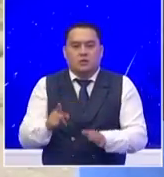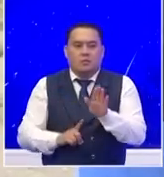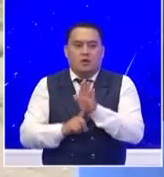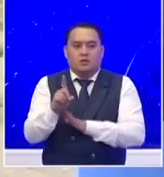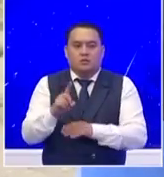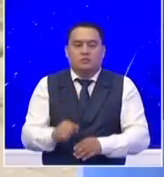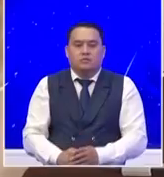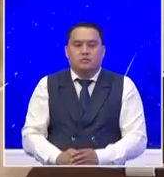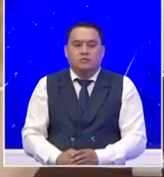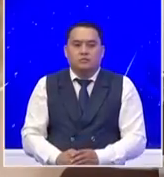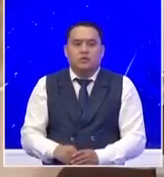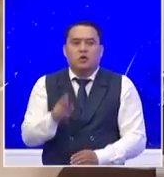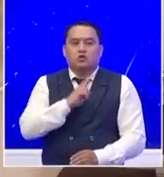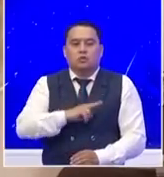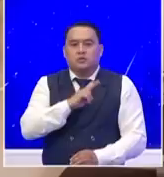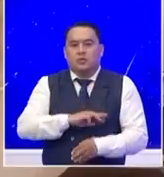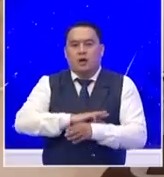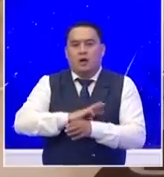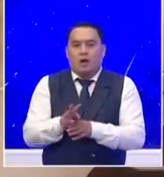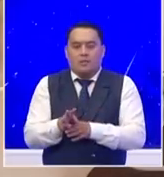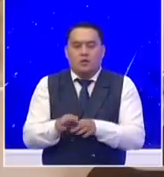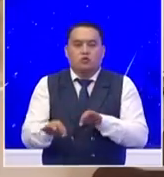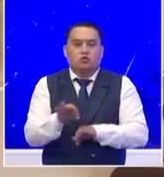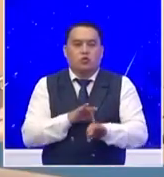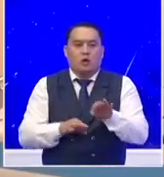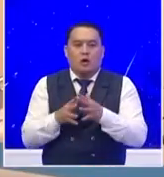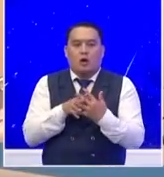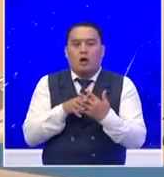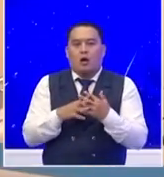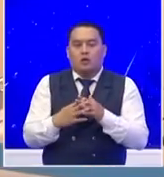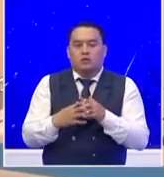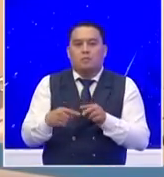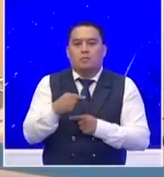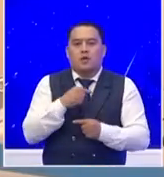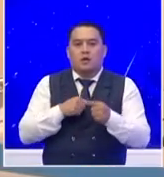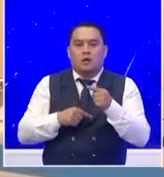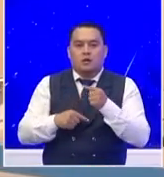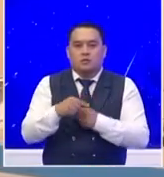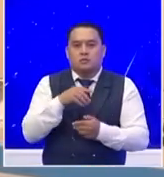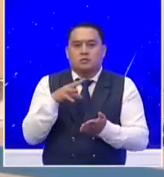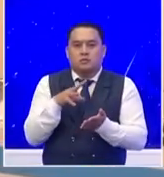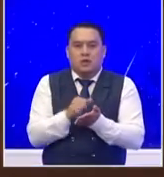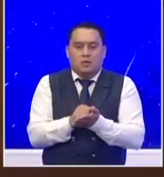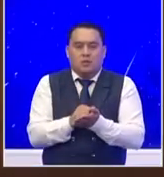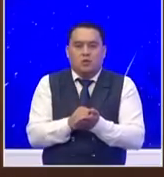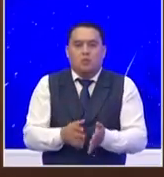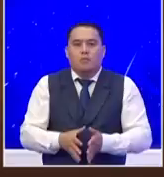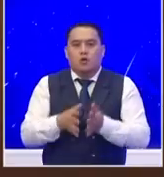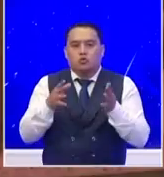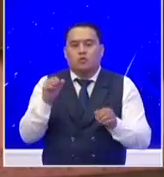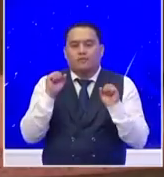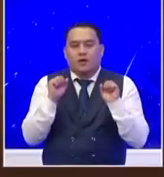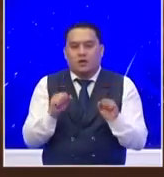жоғары кете береді. Жұмыспен қамтудың жол картасы жобасы ауылдық жерлерде кәсіпкерлікпен айналысамын дегендерге мол мүмкіндік